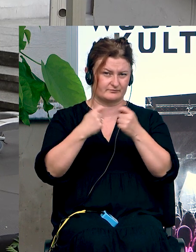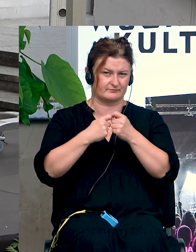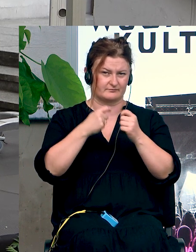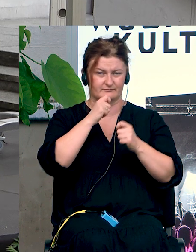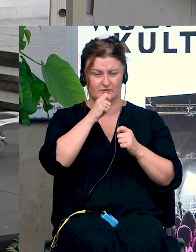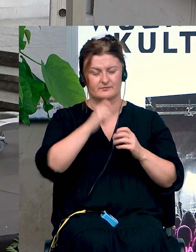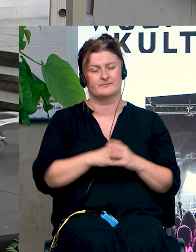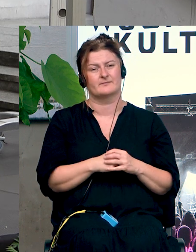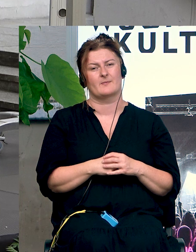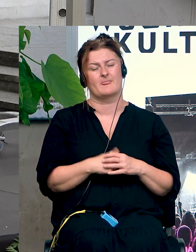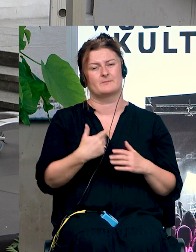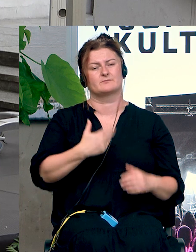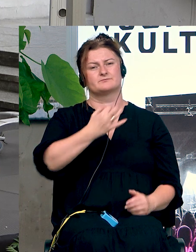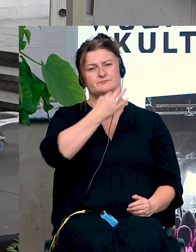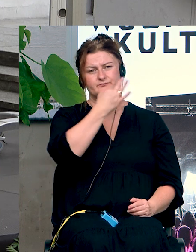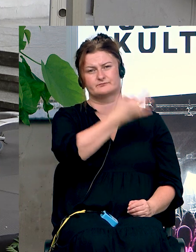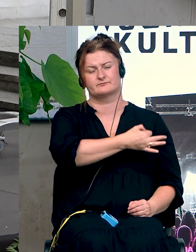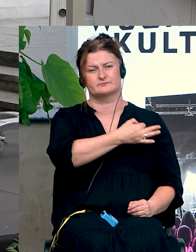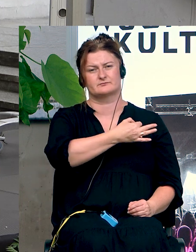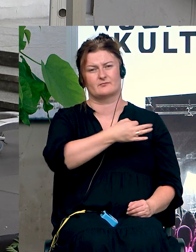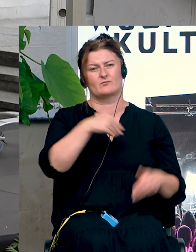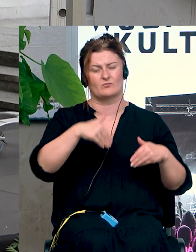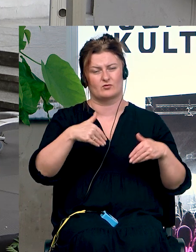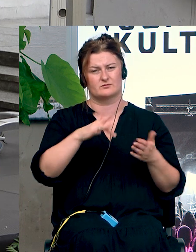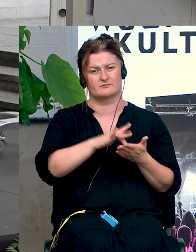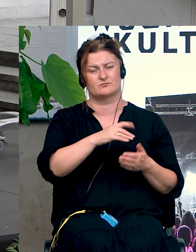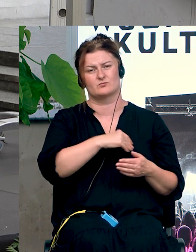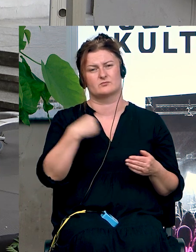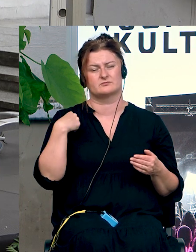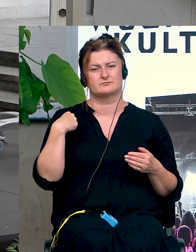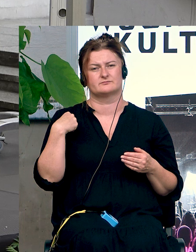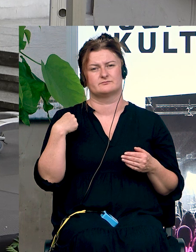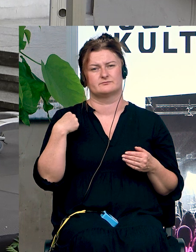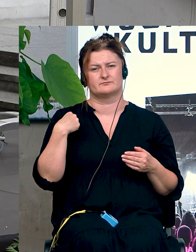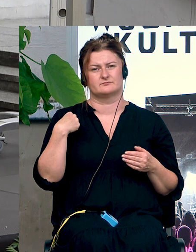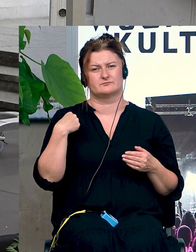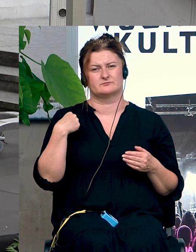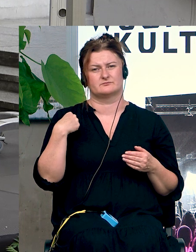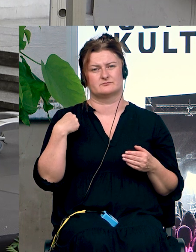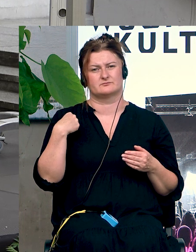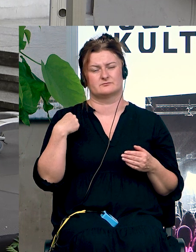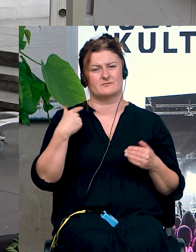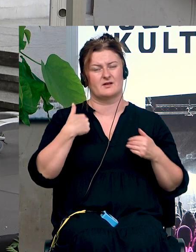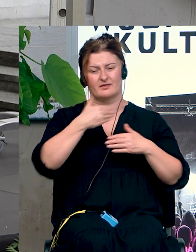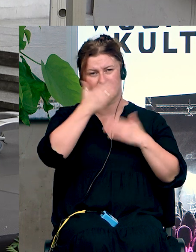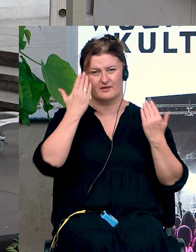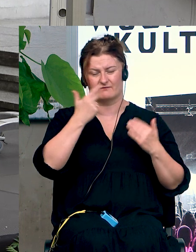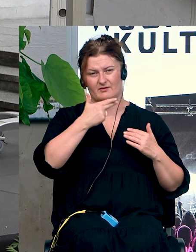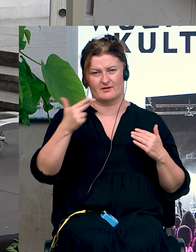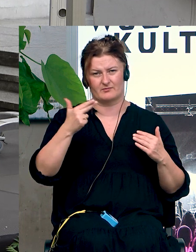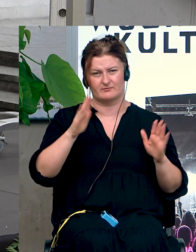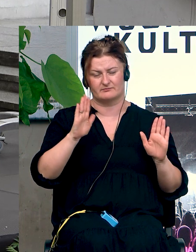Ja bym chciał cię zapytać o taką rzecz, która być może w Polsce, znaczy ja nic na ten temat nie wiem, być może